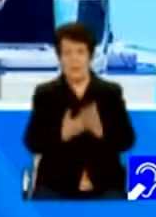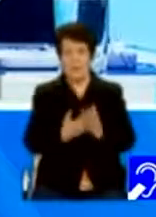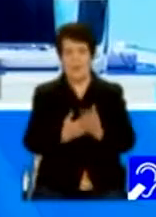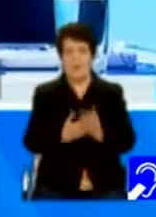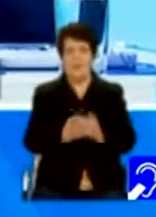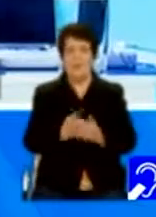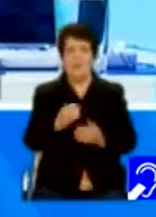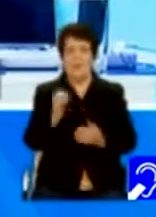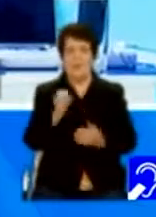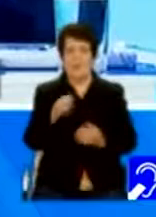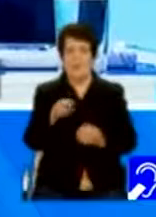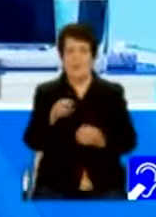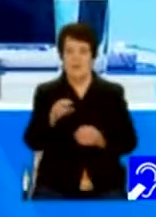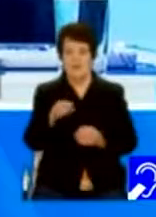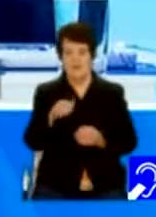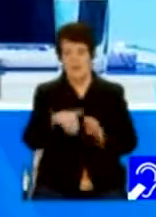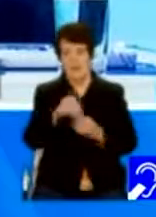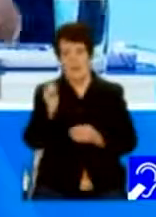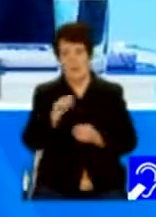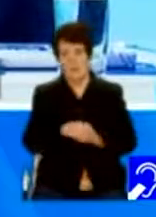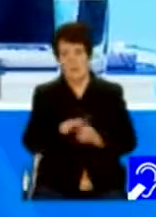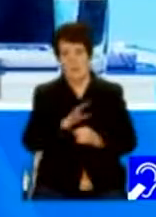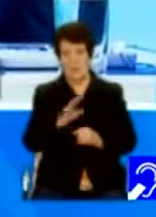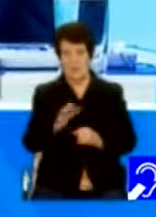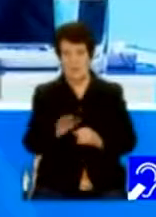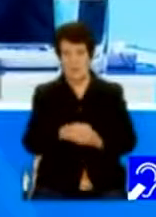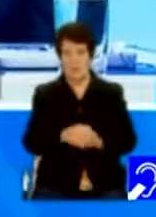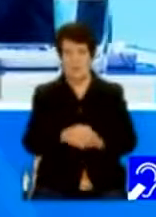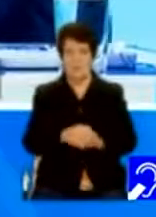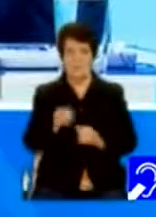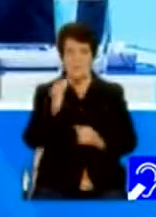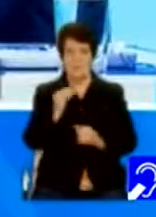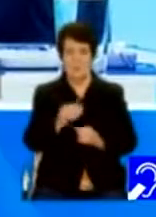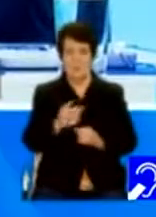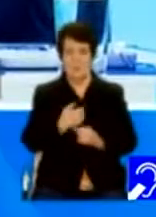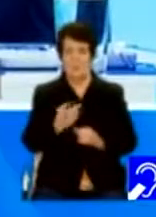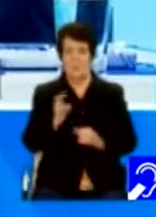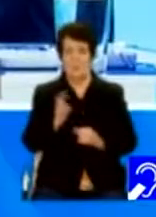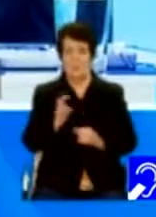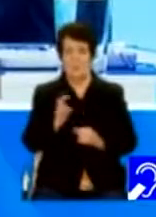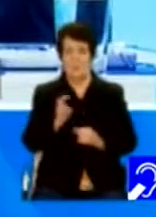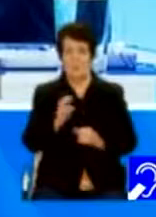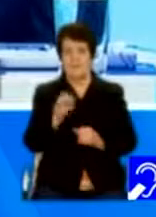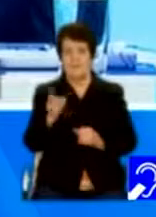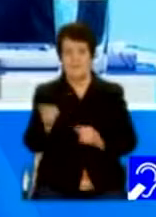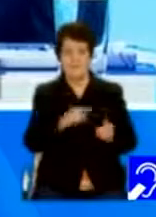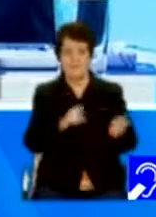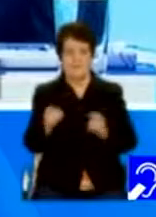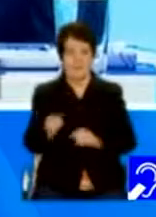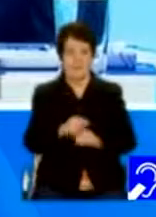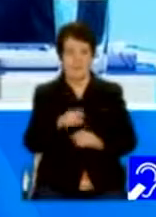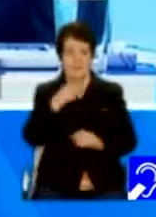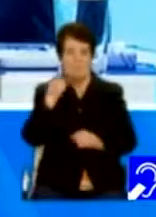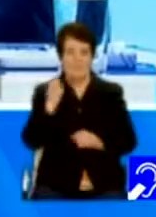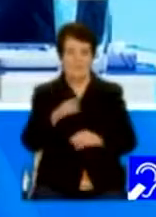Dar scopul domnului Costiuc este să fie o bâtă politică la comandă. Eu am să merg să vă arăt. Scopul domnului Costiuc este ca să fie o bâtă